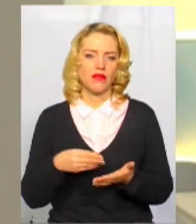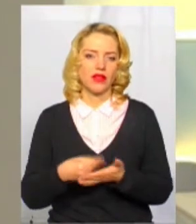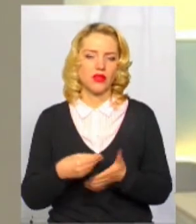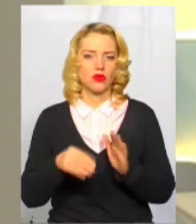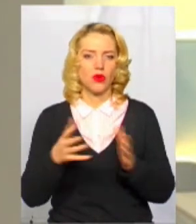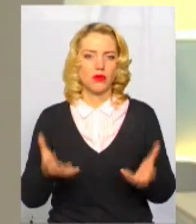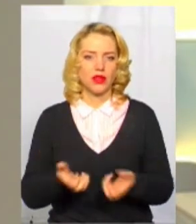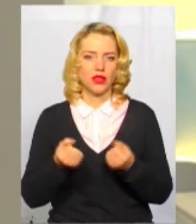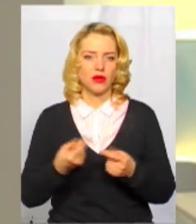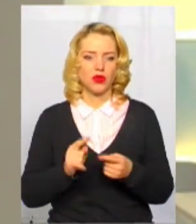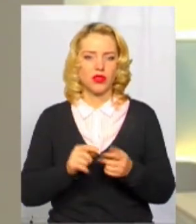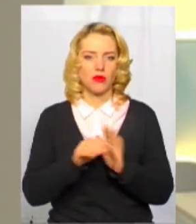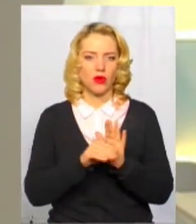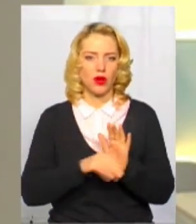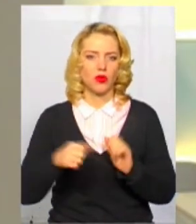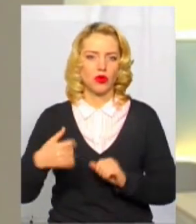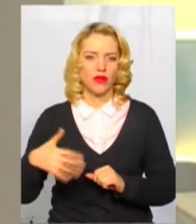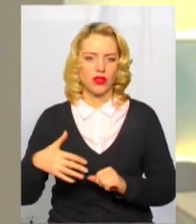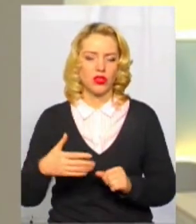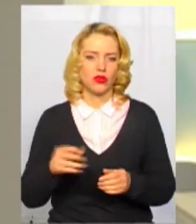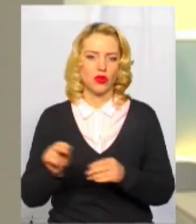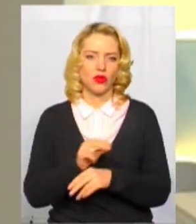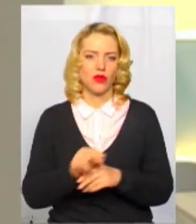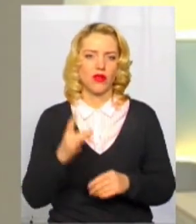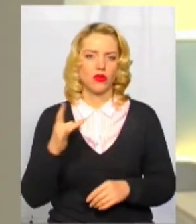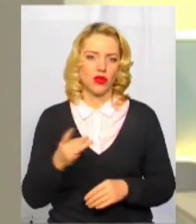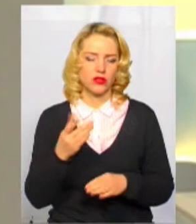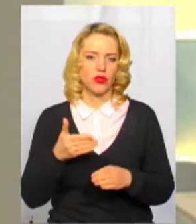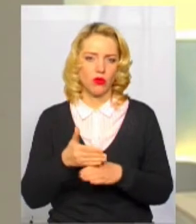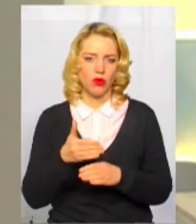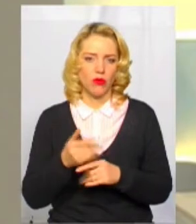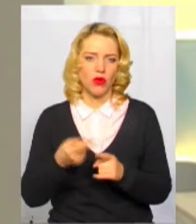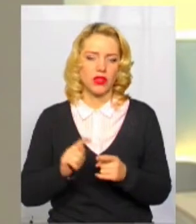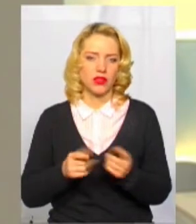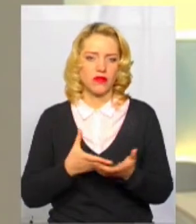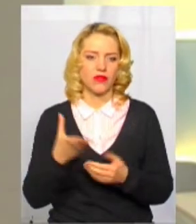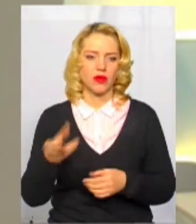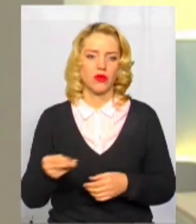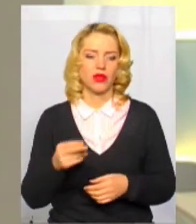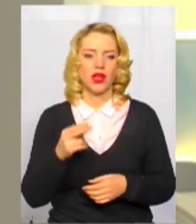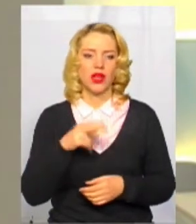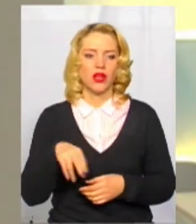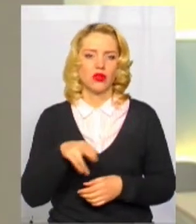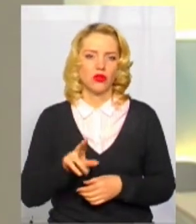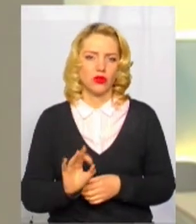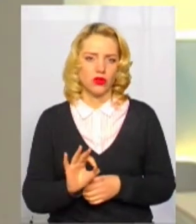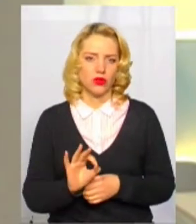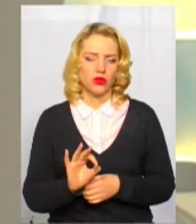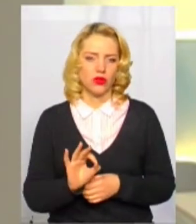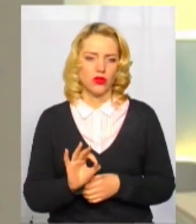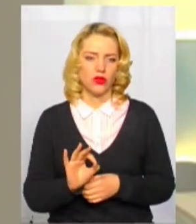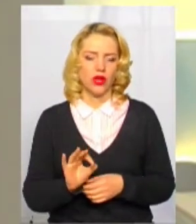підтримку. Це і програма дороговартісного лікування, це одноразова допомога, це виплата до дня виводу воїн